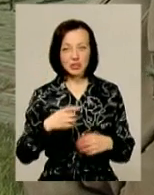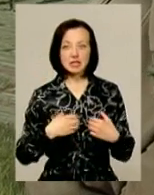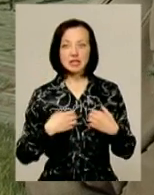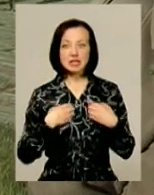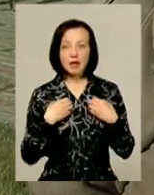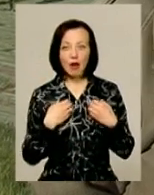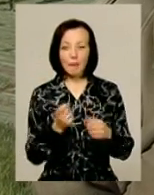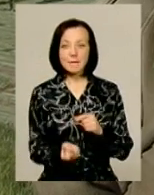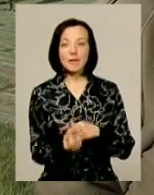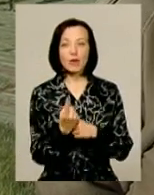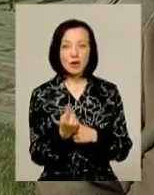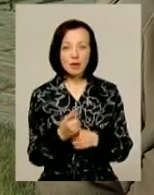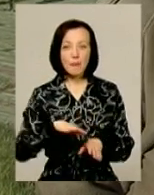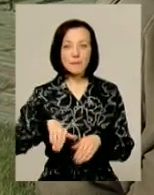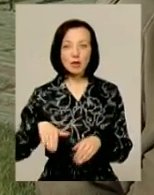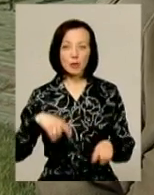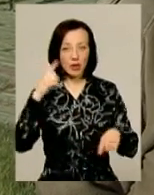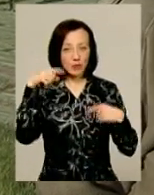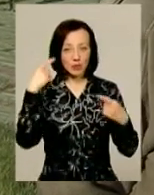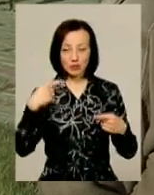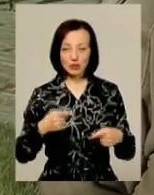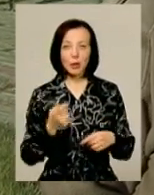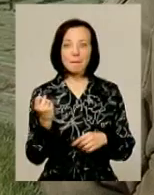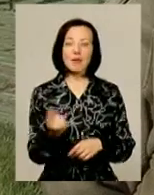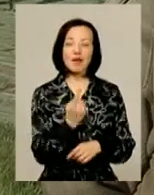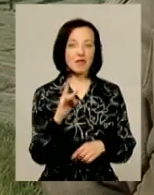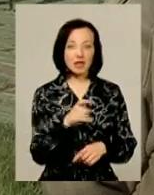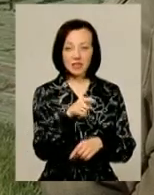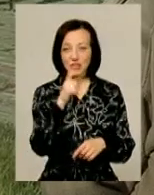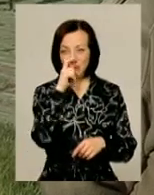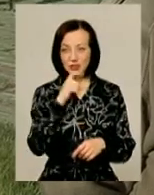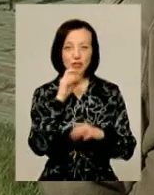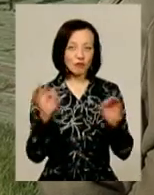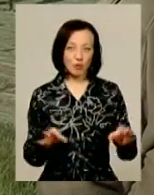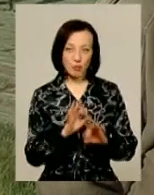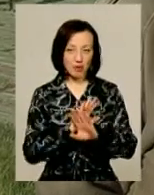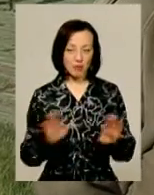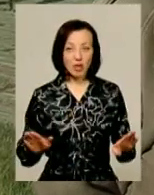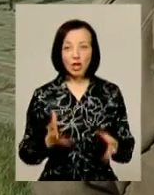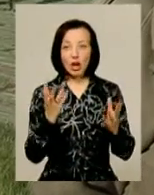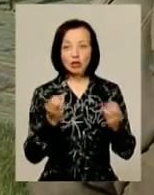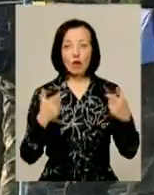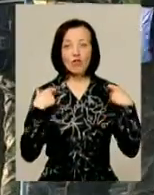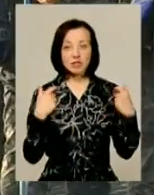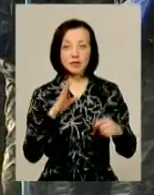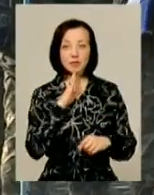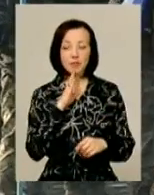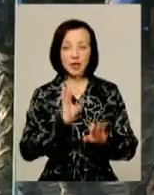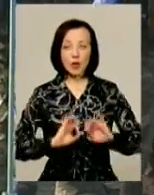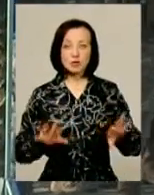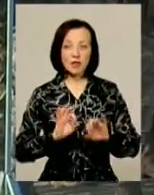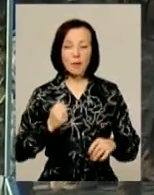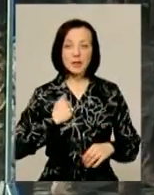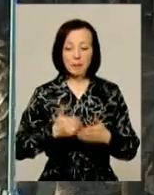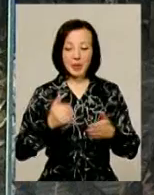Страх приходить потім. Бешеный и сумасшедший. Первый раз ты ничего не понимаешь. А ще офіцер Парігіна розповіла, що